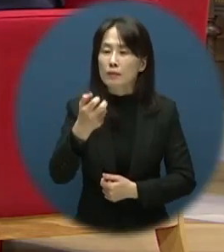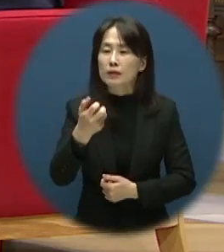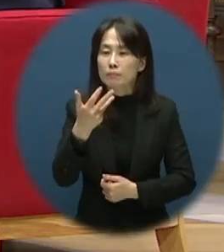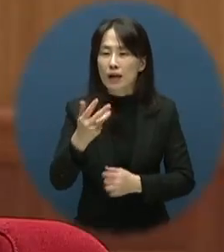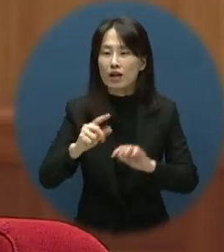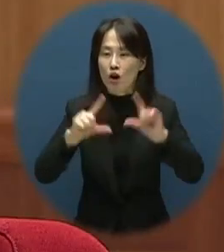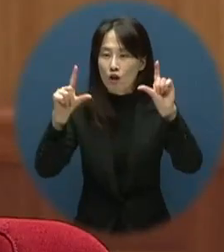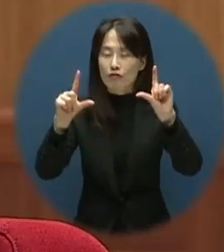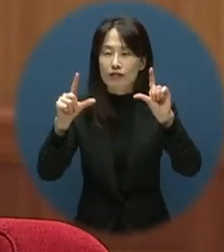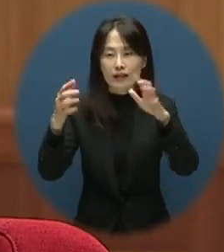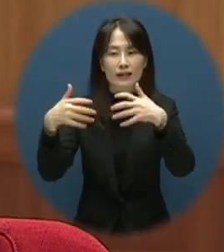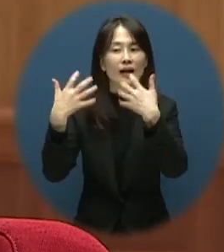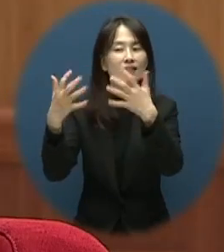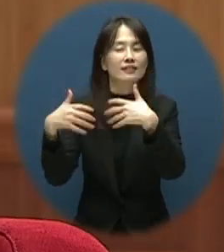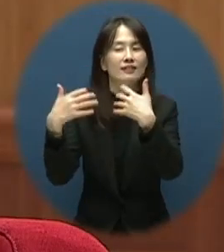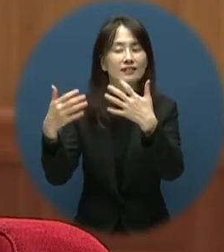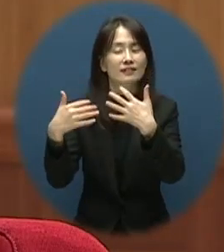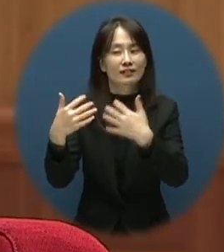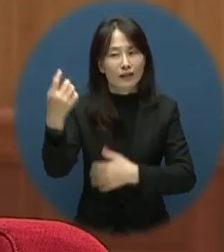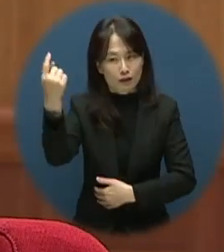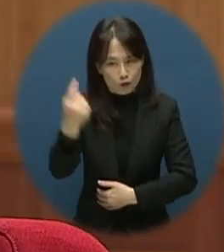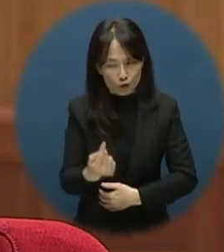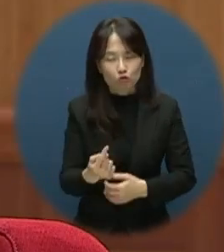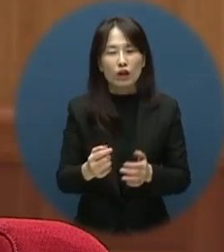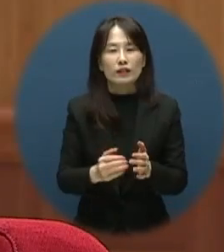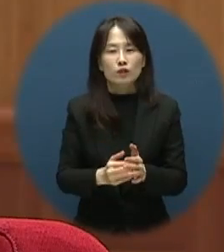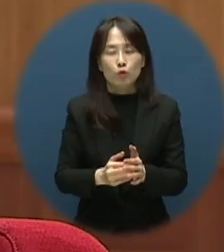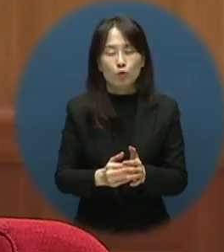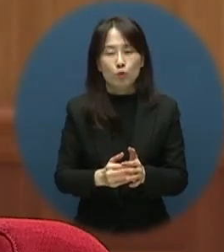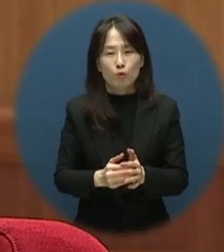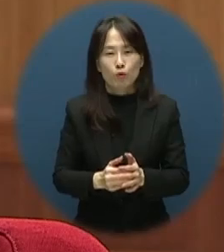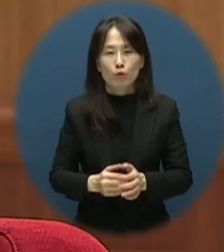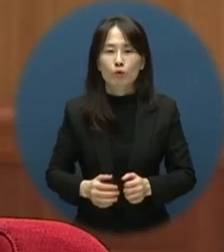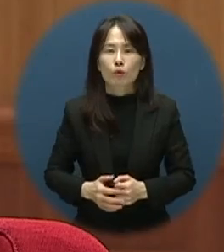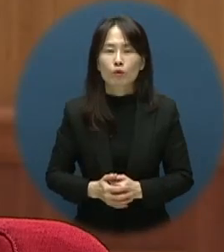겨울에. 끝나고 그다음